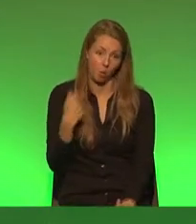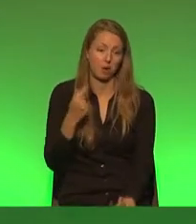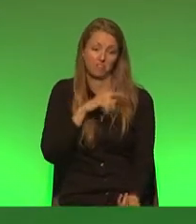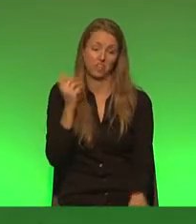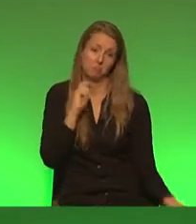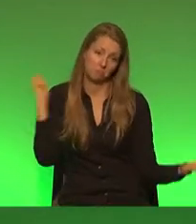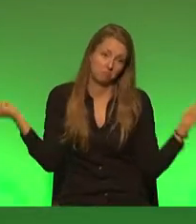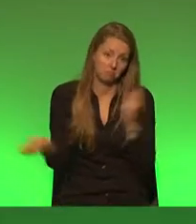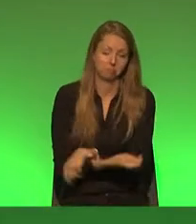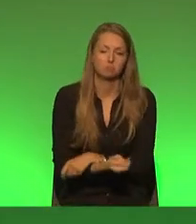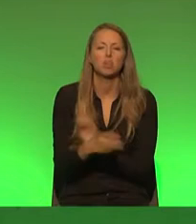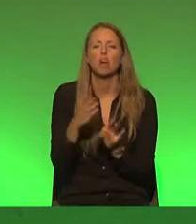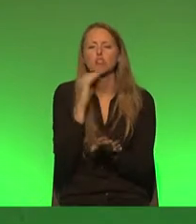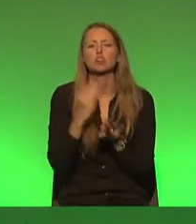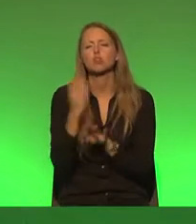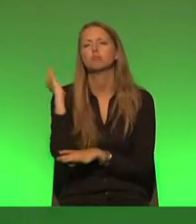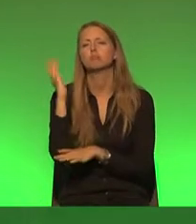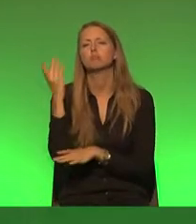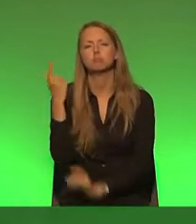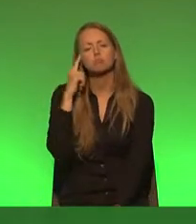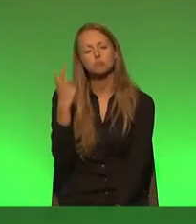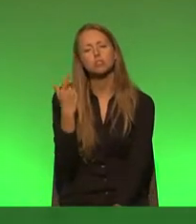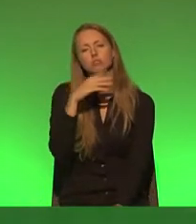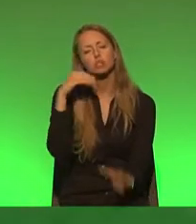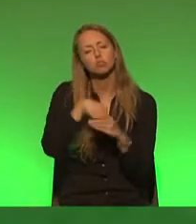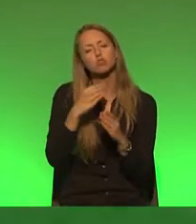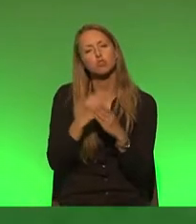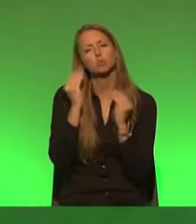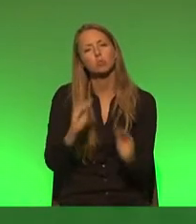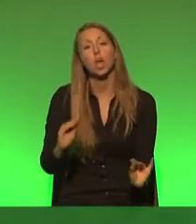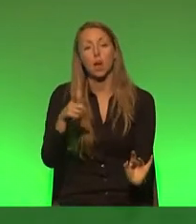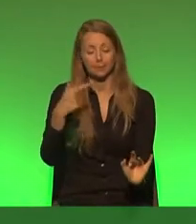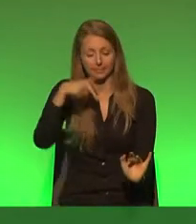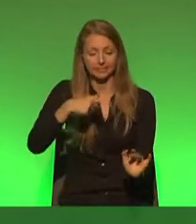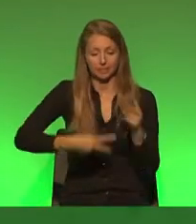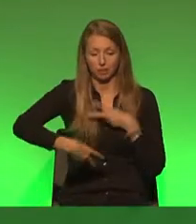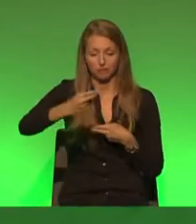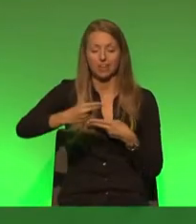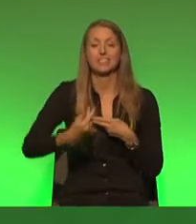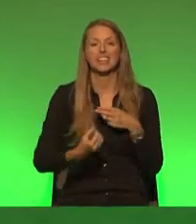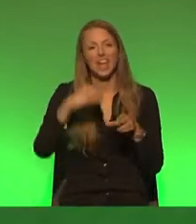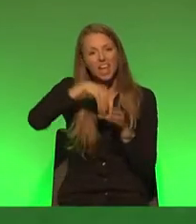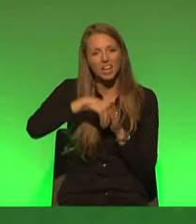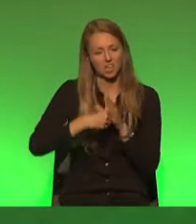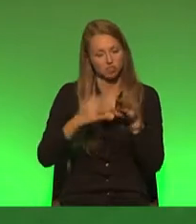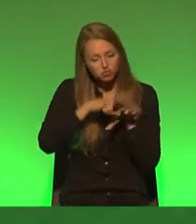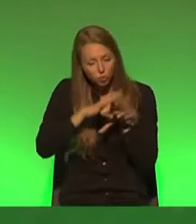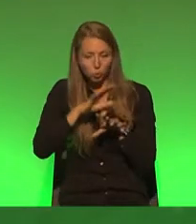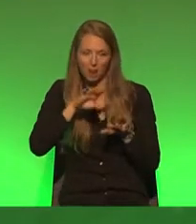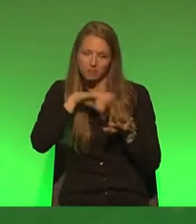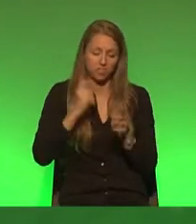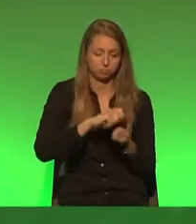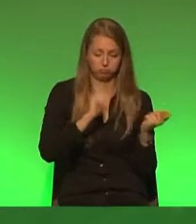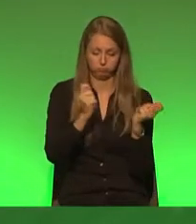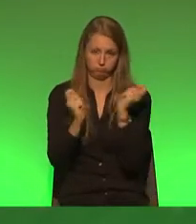Vieles dazu ist gesagt worden. Ich glaube aber, wir stehen vor der Phase unserer inhaltlichen, strukturellen Erneuerung. Und